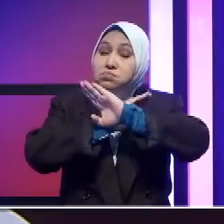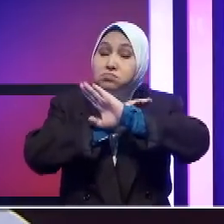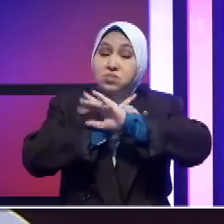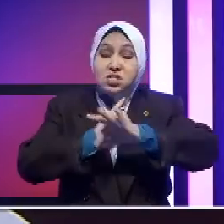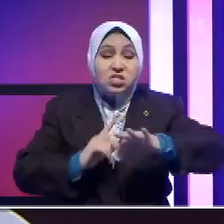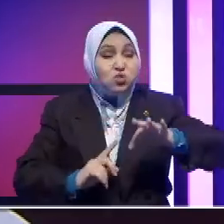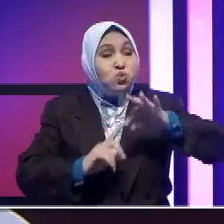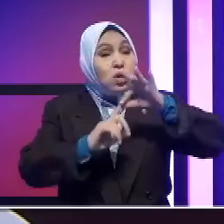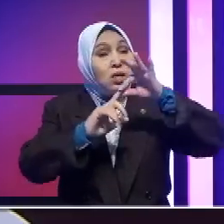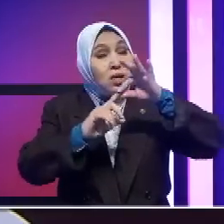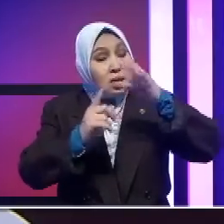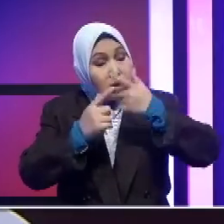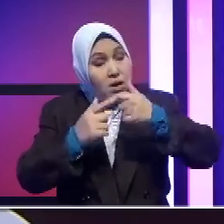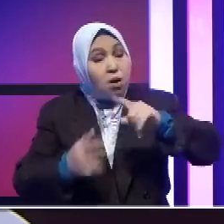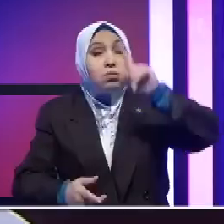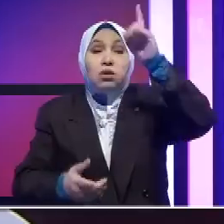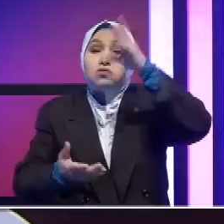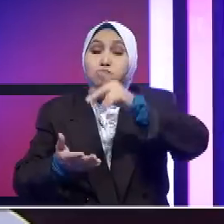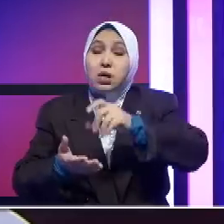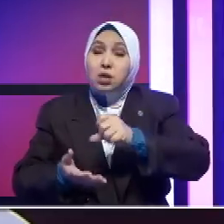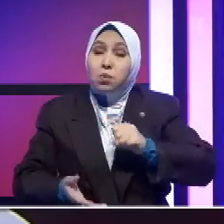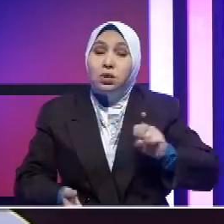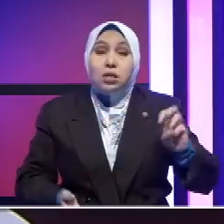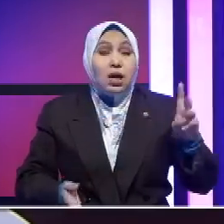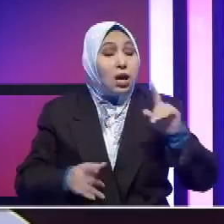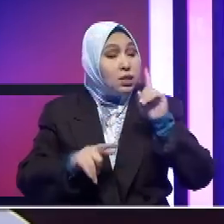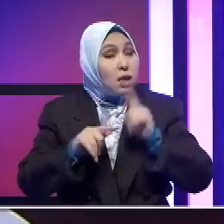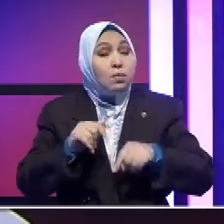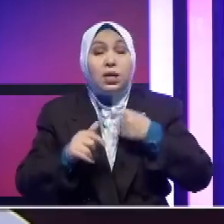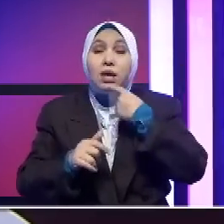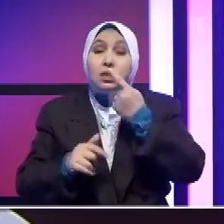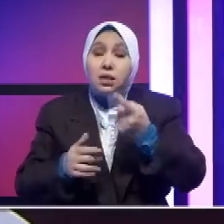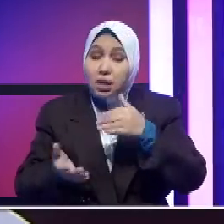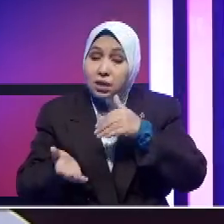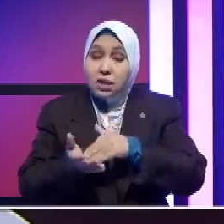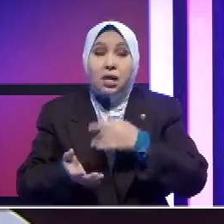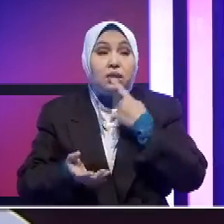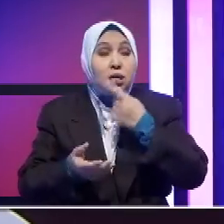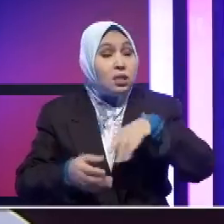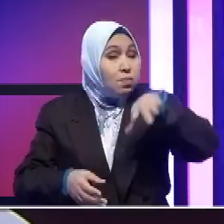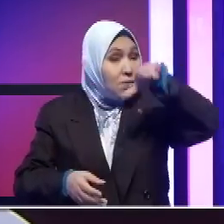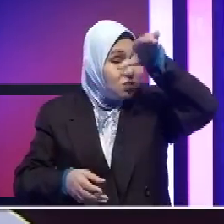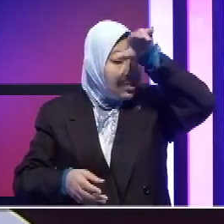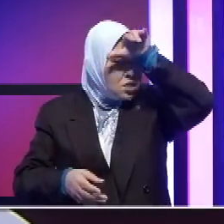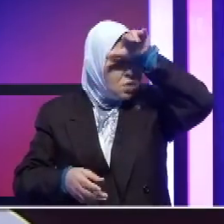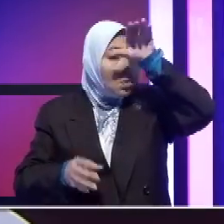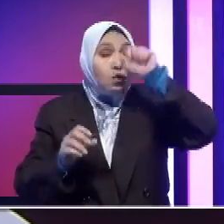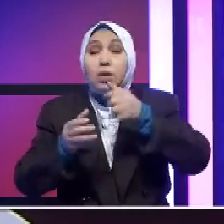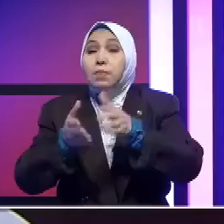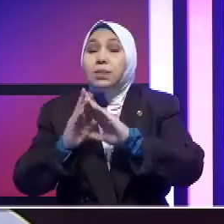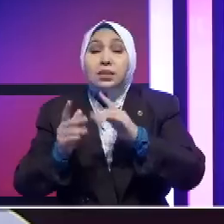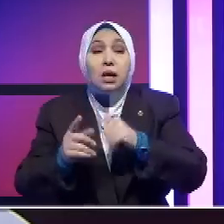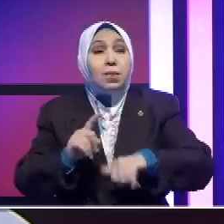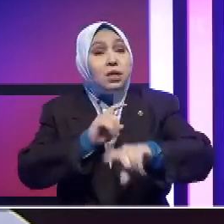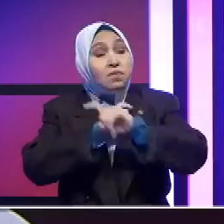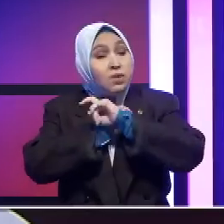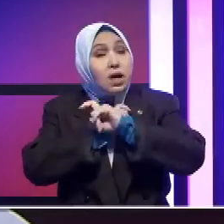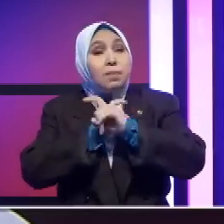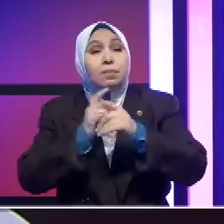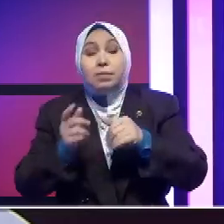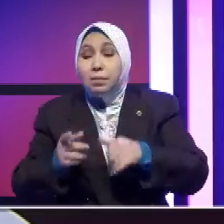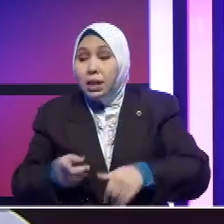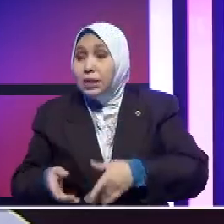kecuali daripada Allah Subhanahu Wa Taala. Tak boleh lagi kalau katakan di Mesir itu boleh pula minta kepada Firaun, Firaun minta